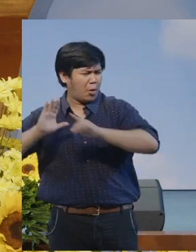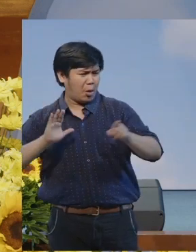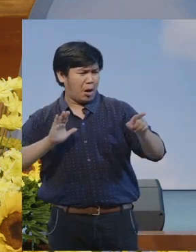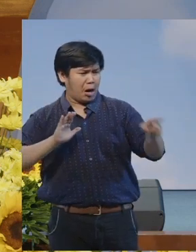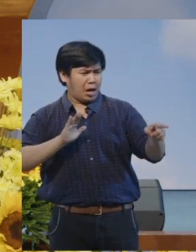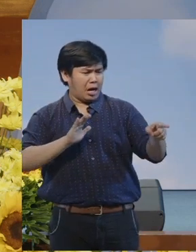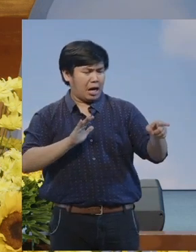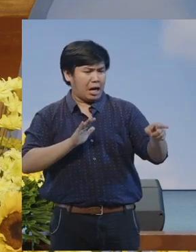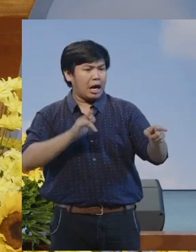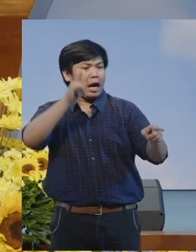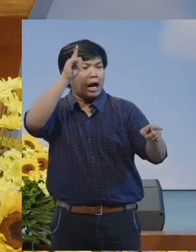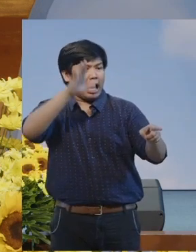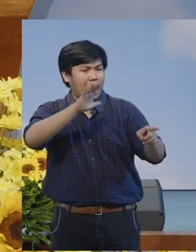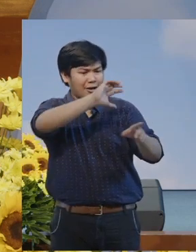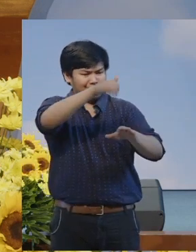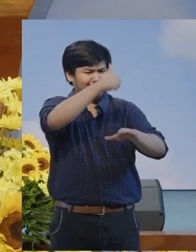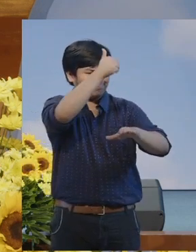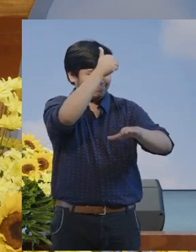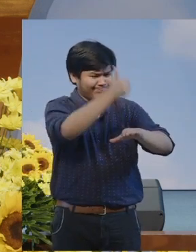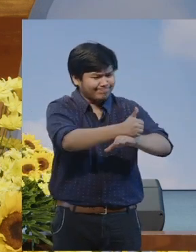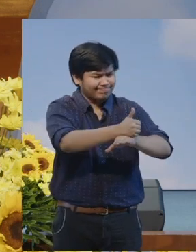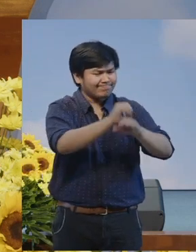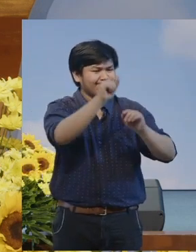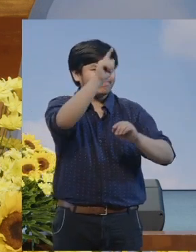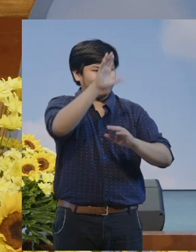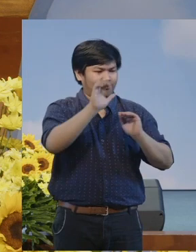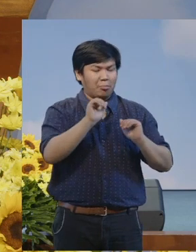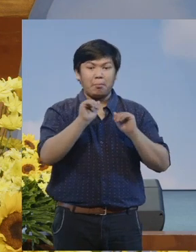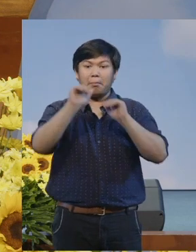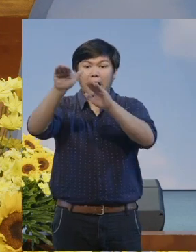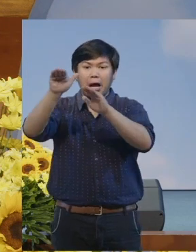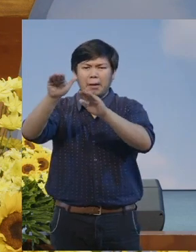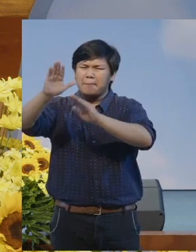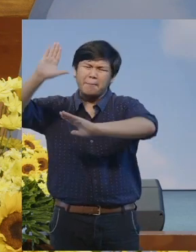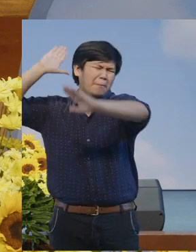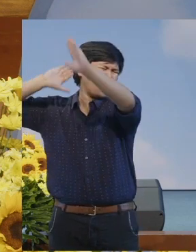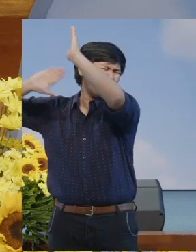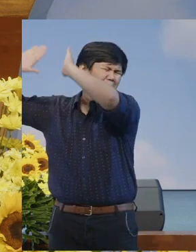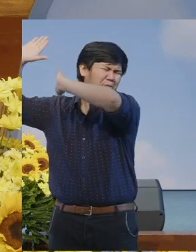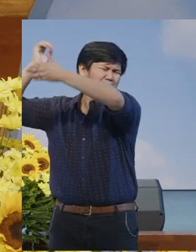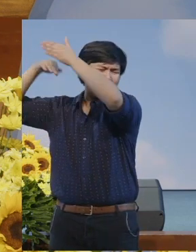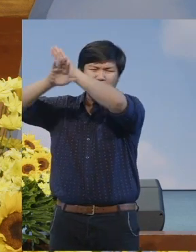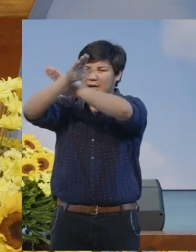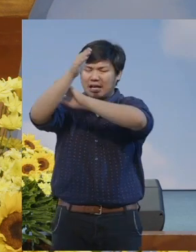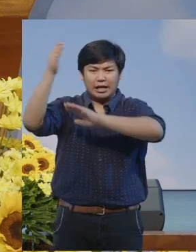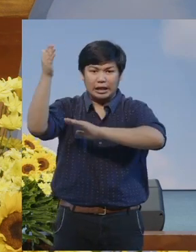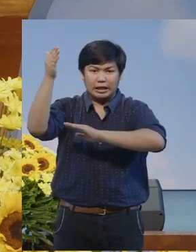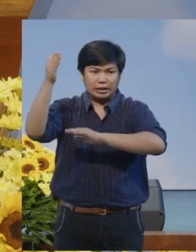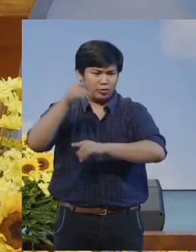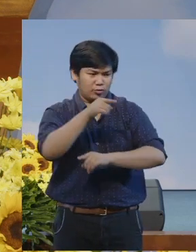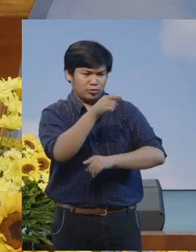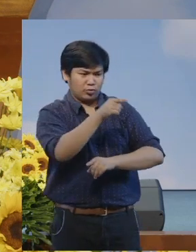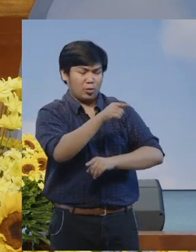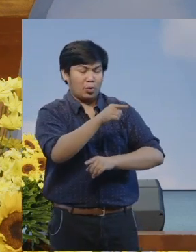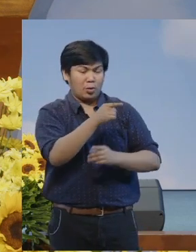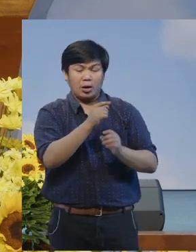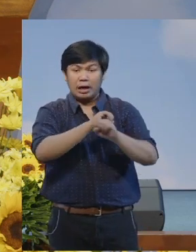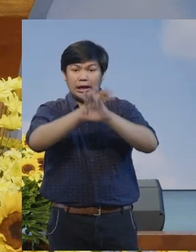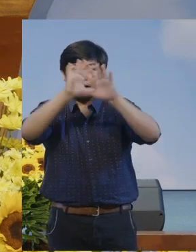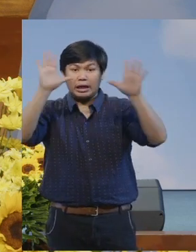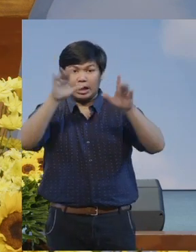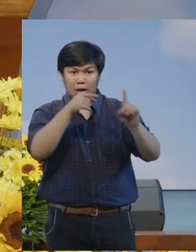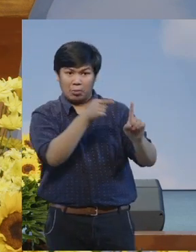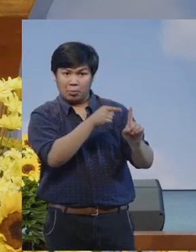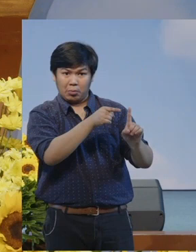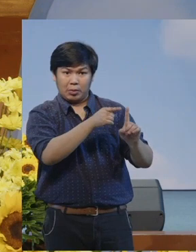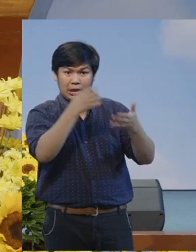placed you were on the holy mountain of God. In the midst of the stones of fire you walked." So malinaw na hindi tao